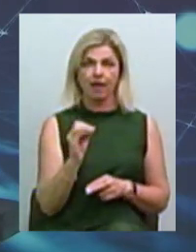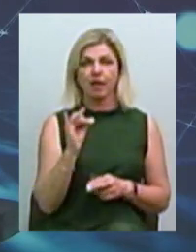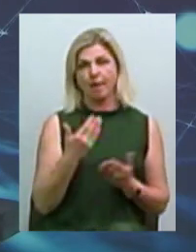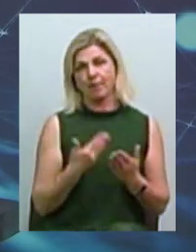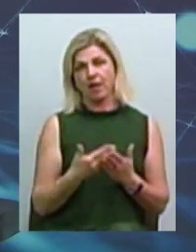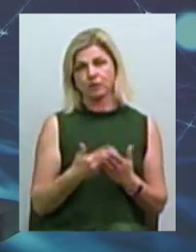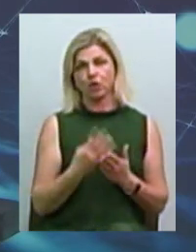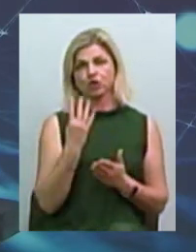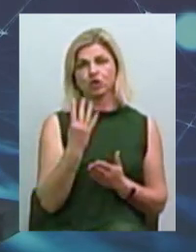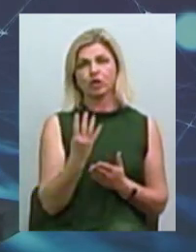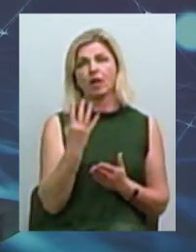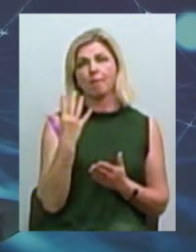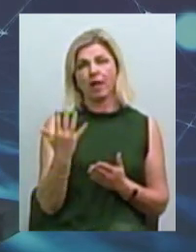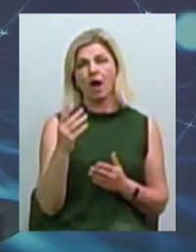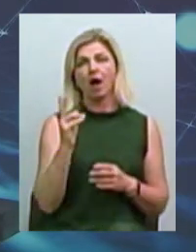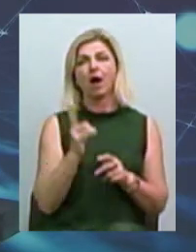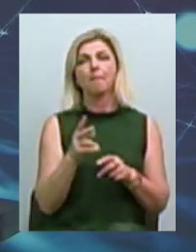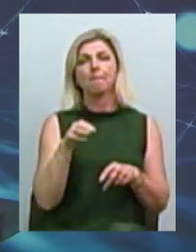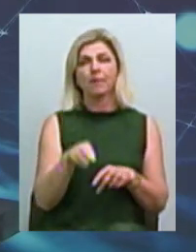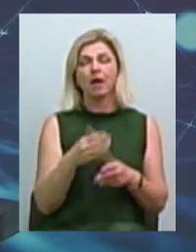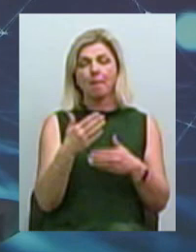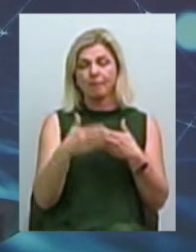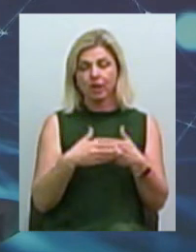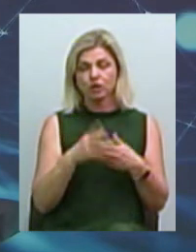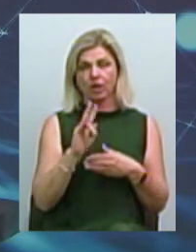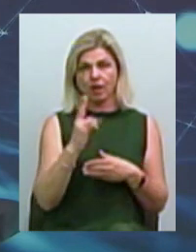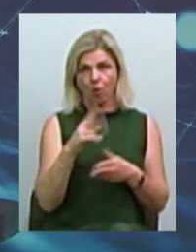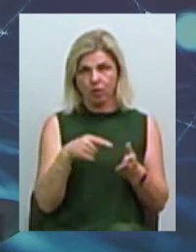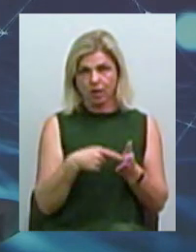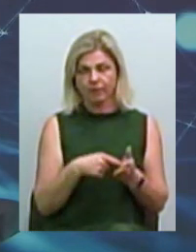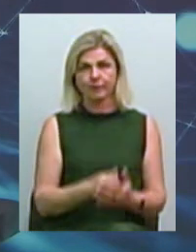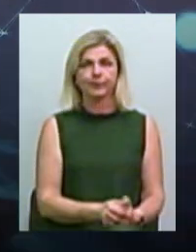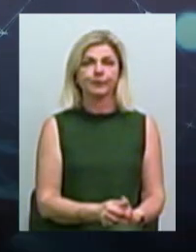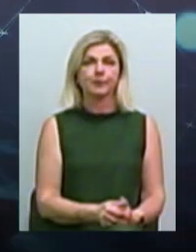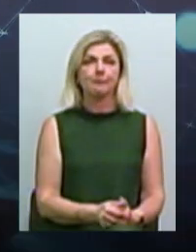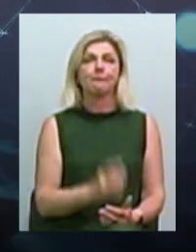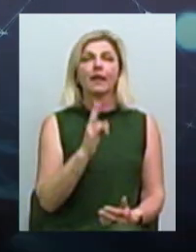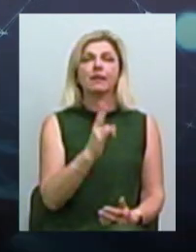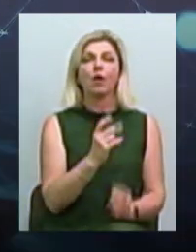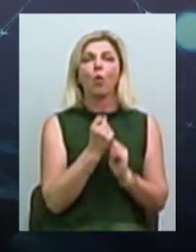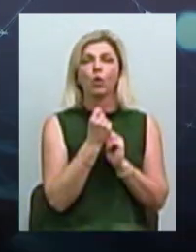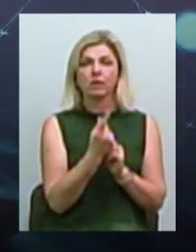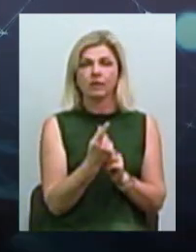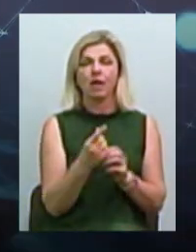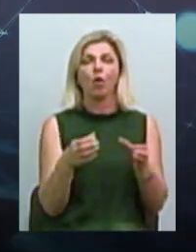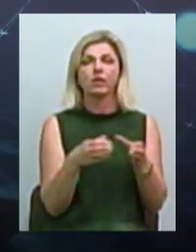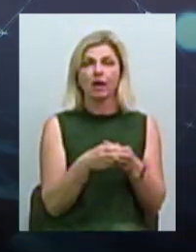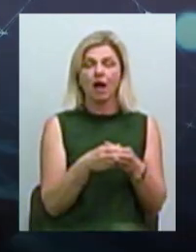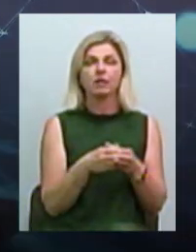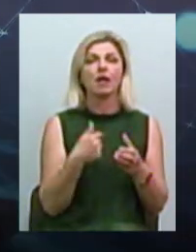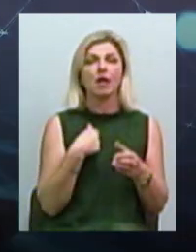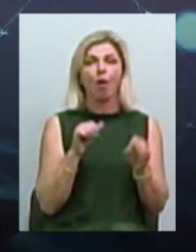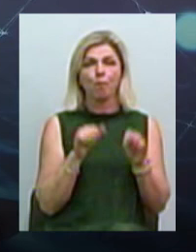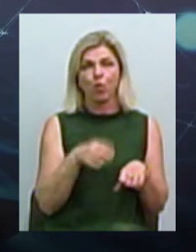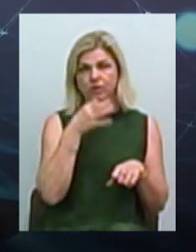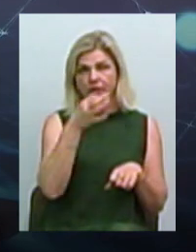близько 4-5 кілометрів, трошки ближче до Миколаєва, ну, від Водіна-Лорина. Це Н-11, яка ділянка, я вам зможу відповісти